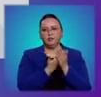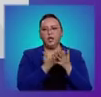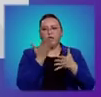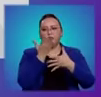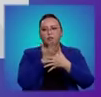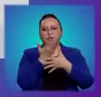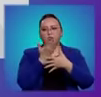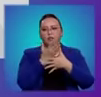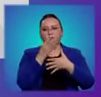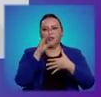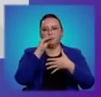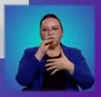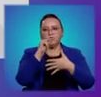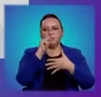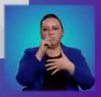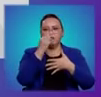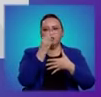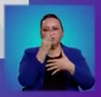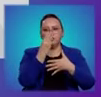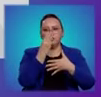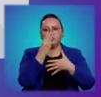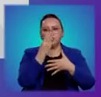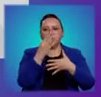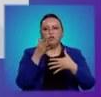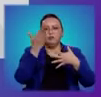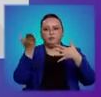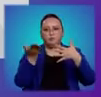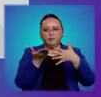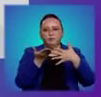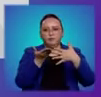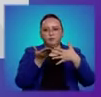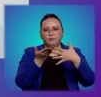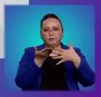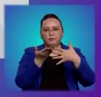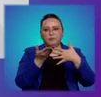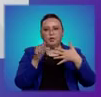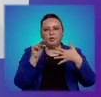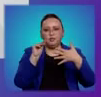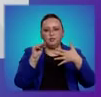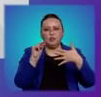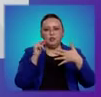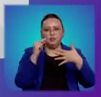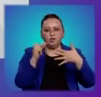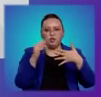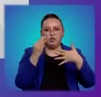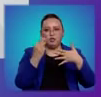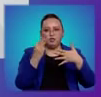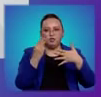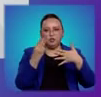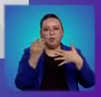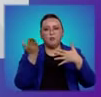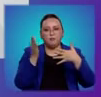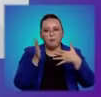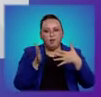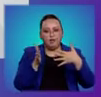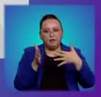үед Ч-ч-ш-тэй үе тохиолдоод удаах үед мөн Ч-ч-ш-ийн аль нэг хэлбэр